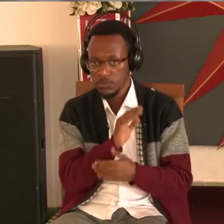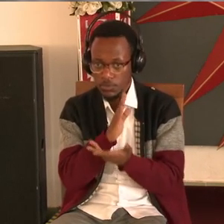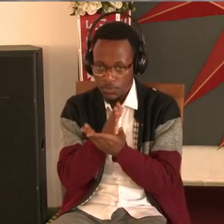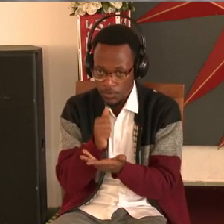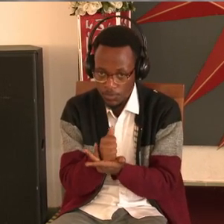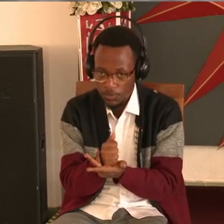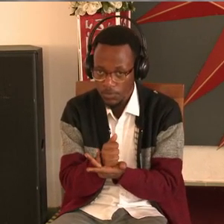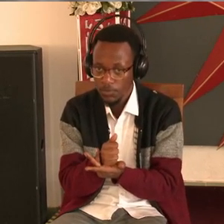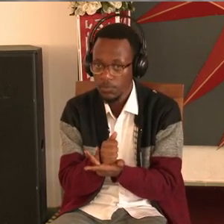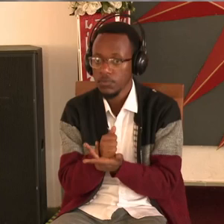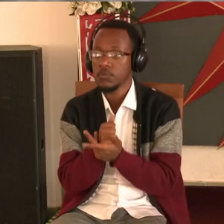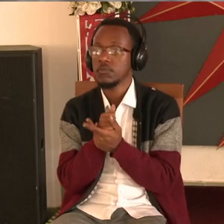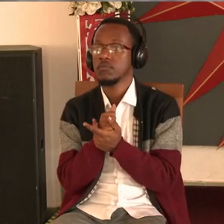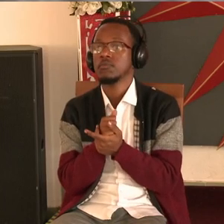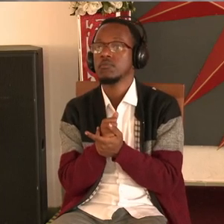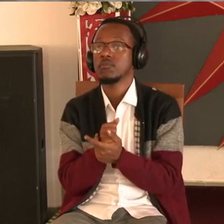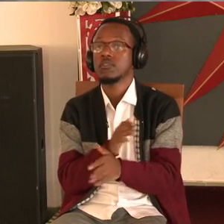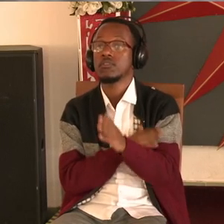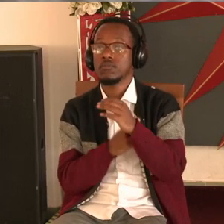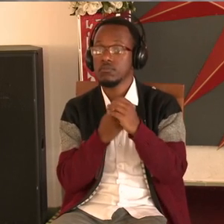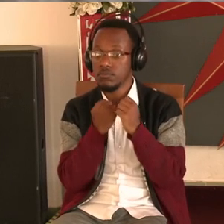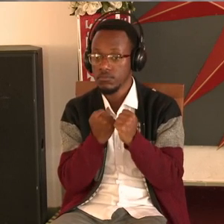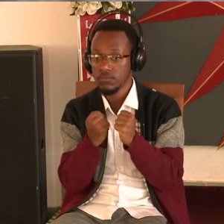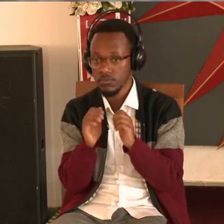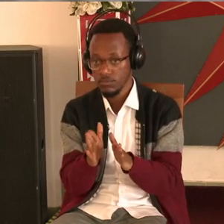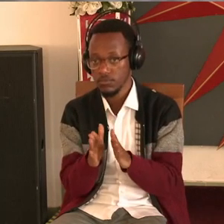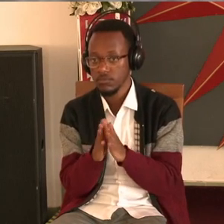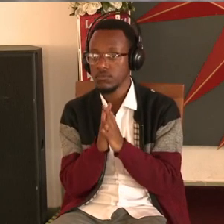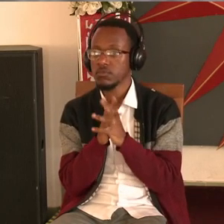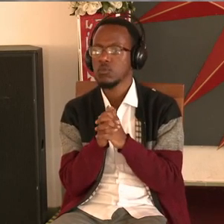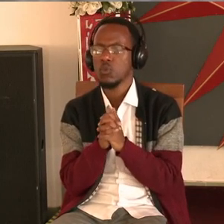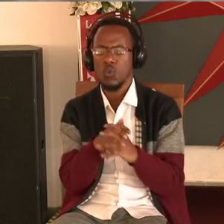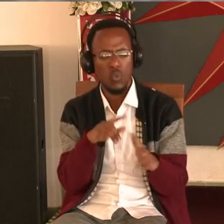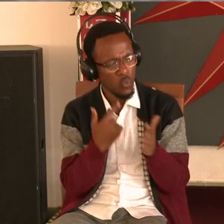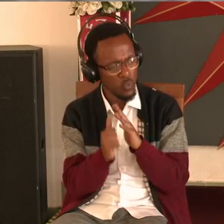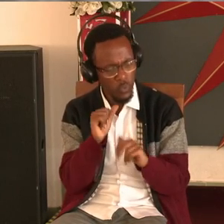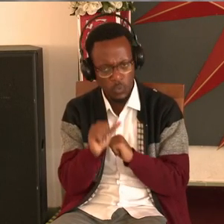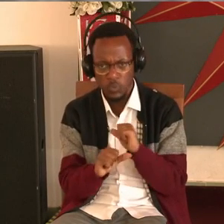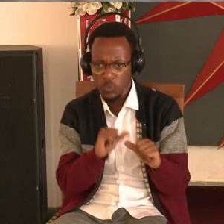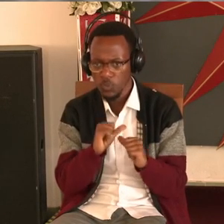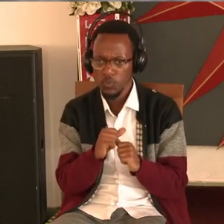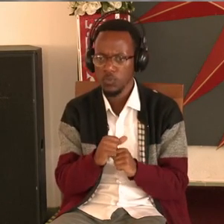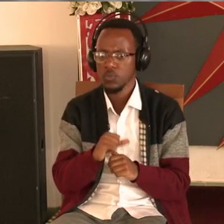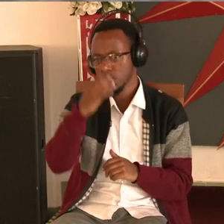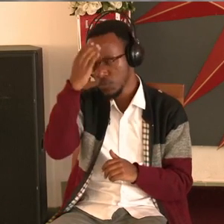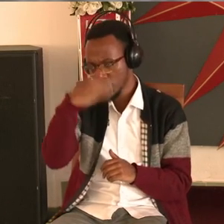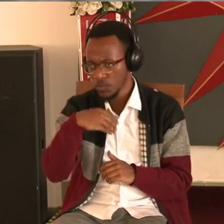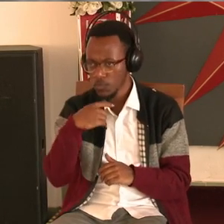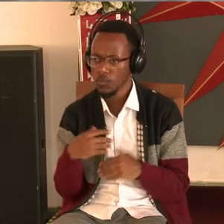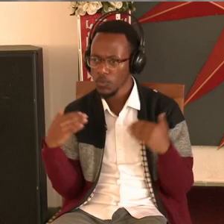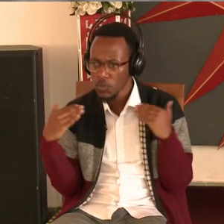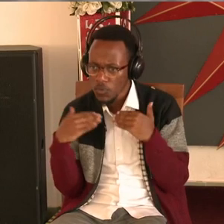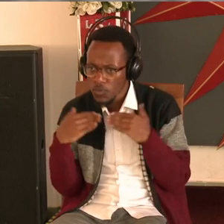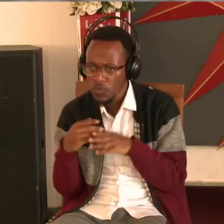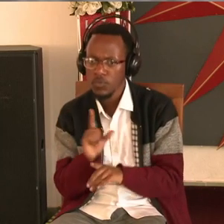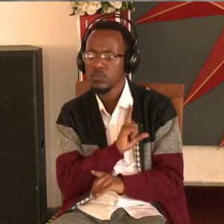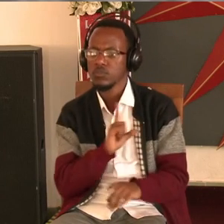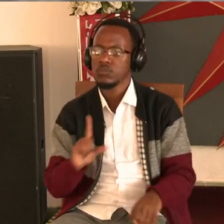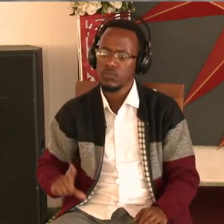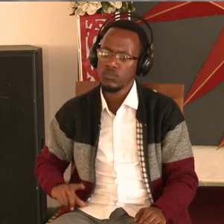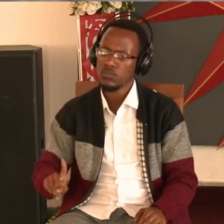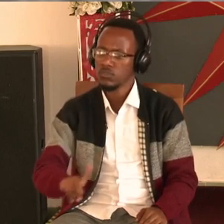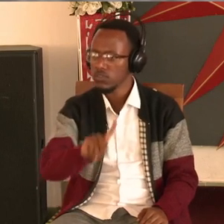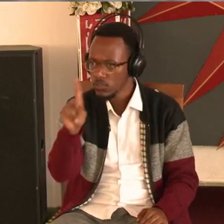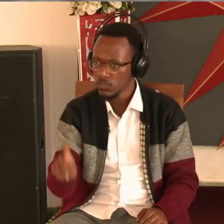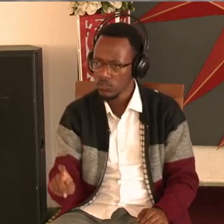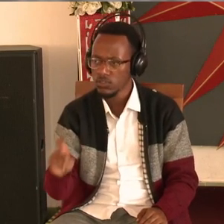pardonne ma faute. Qu'en est-il de l'homme Ninde qui craint l'Éternel? Ninde uiteka.